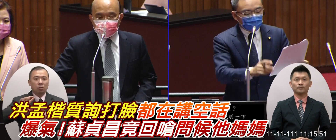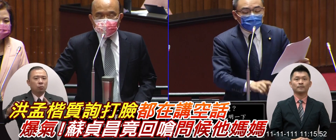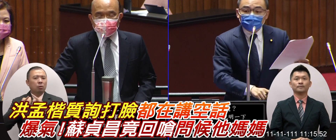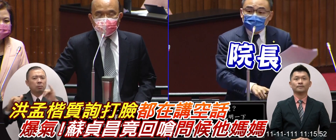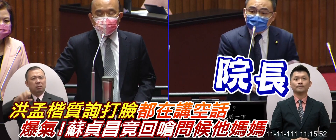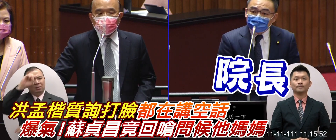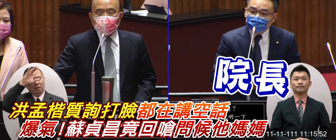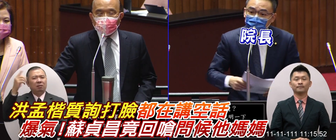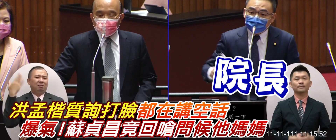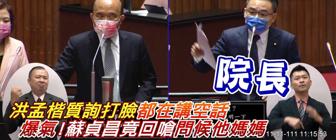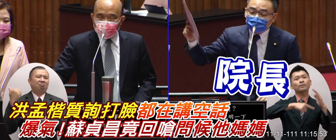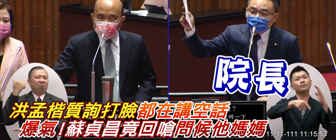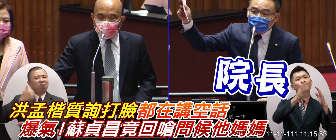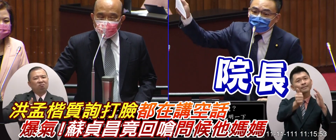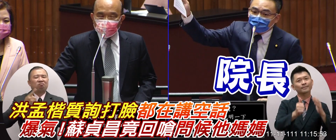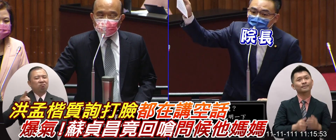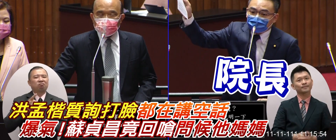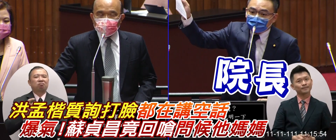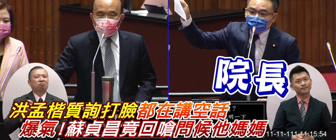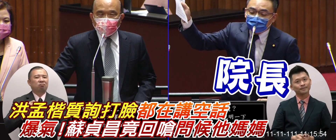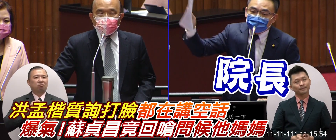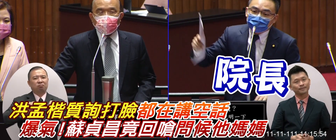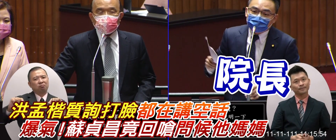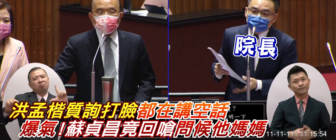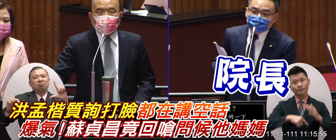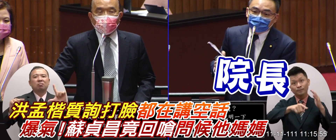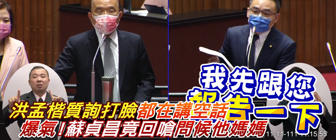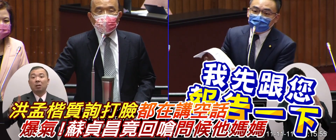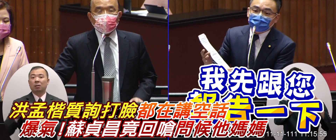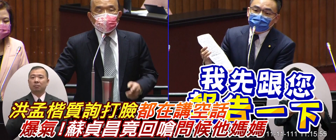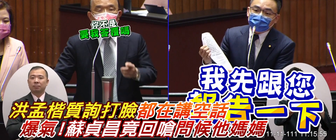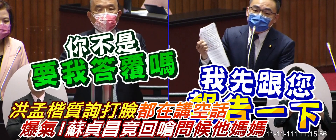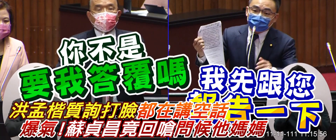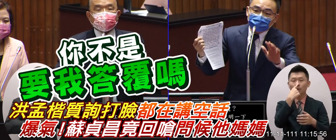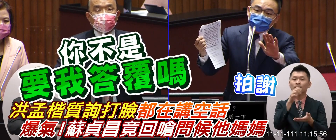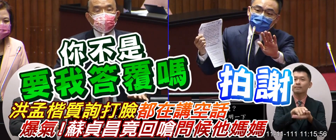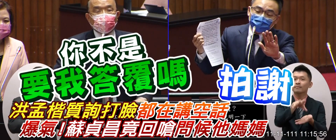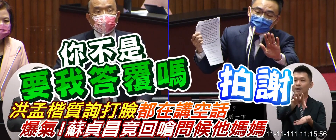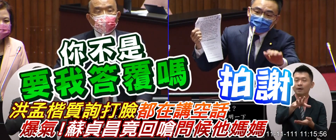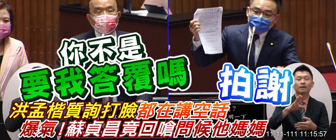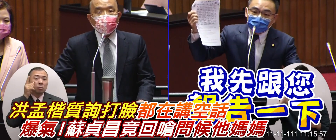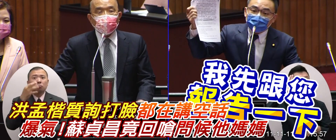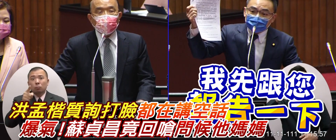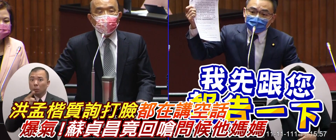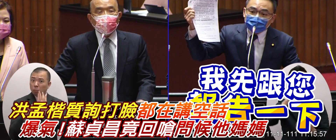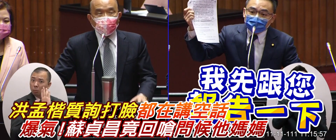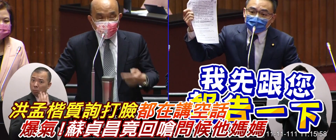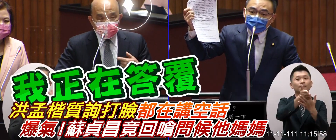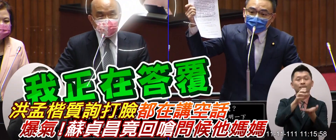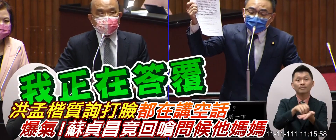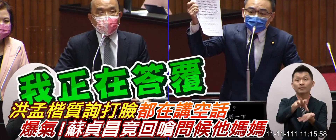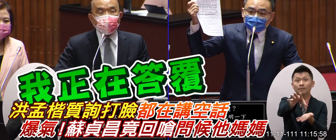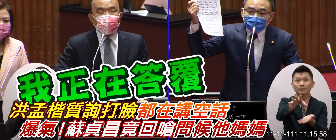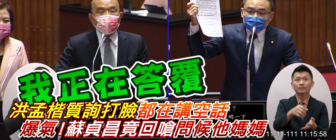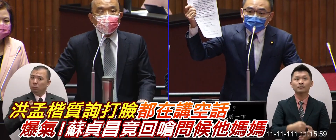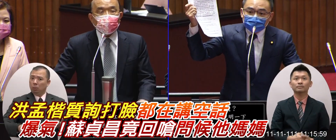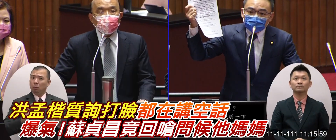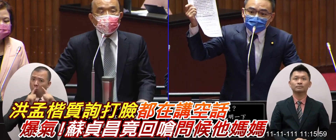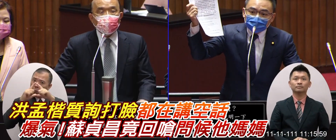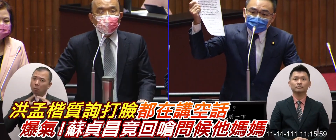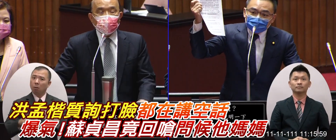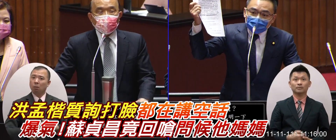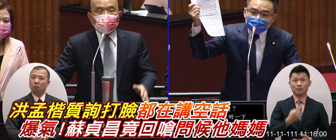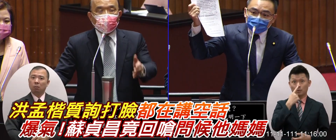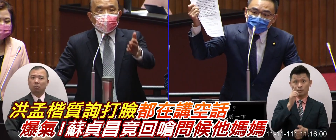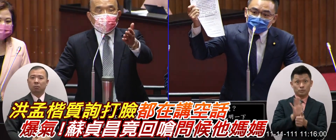政的时期。 院长， 对于基本工资， 院长，我先跟您报告一下， 拍谁？ 我先跟你报告一下， 我正在答复， 我